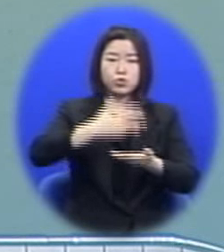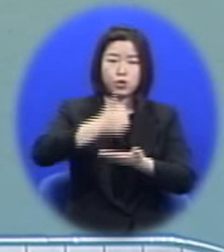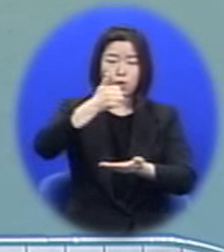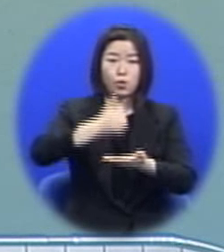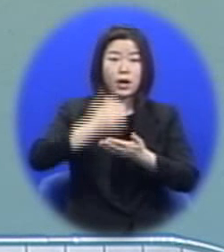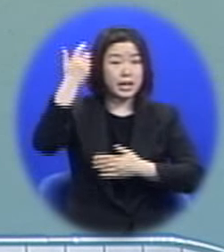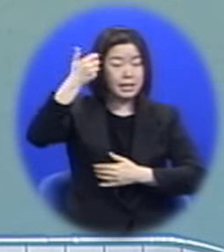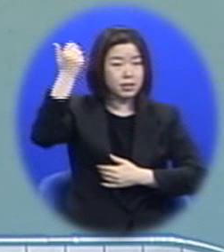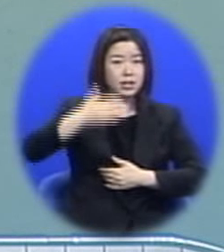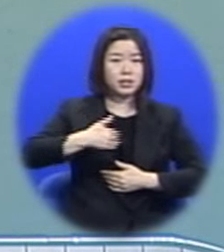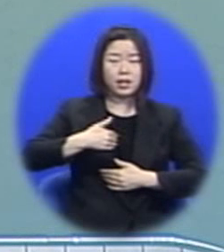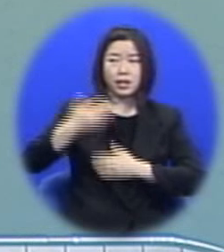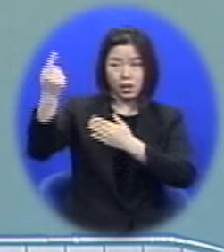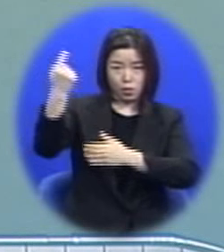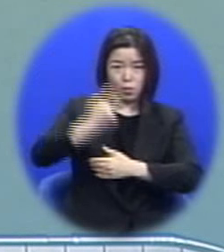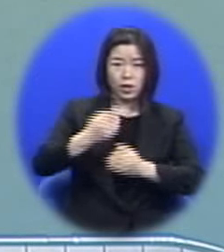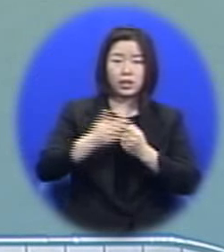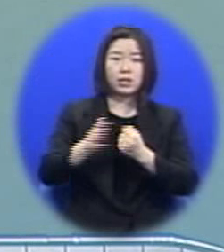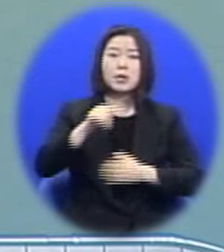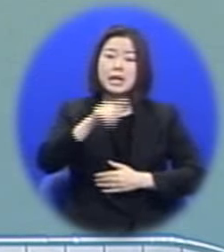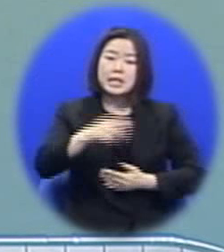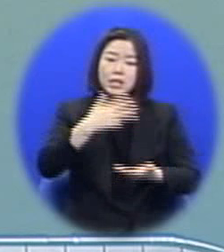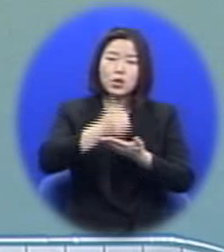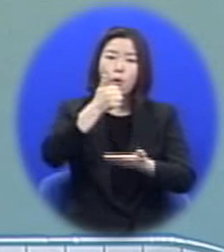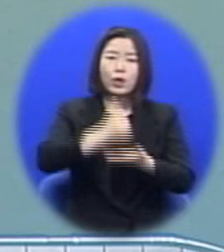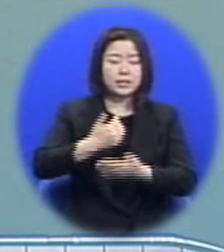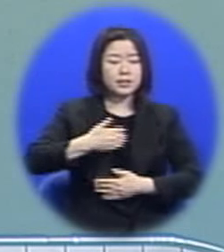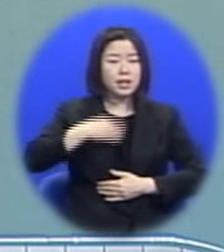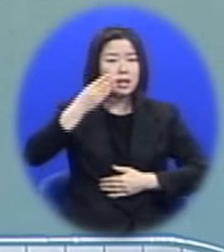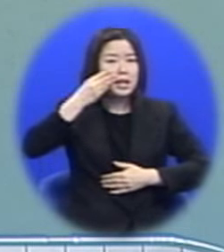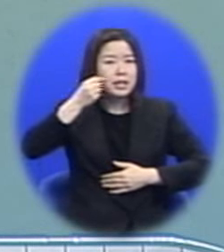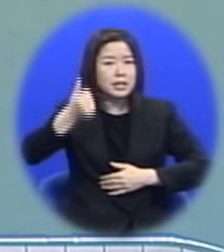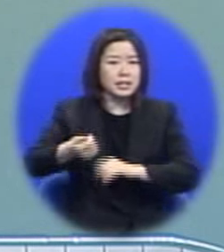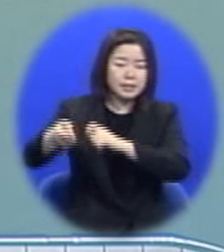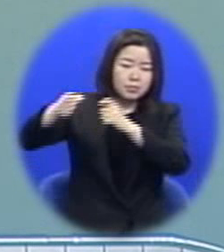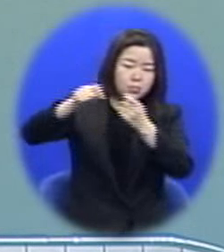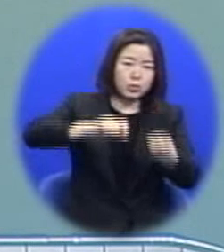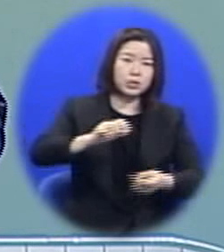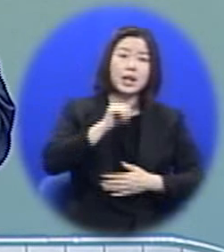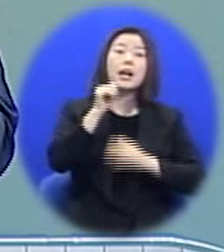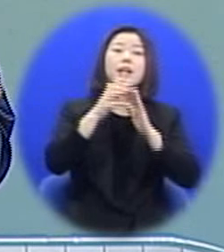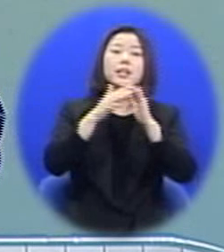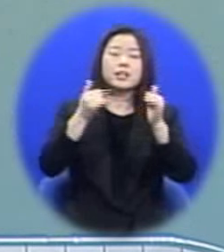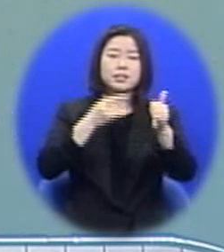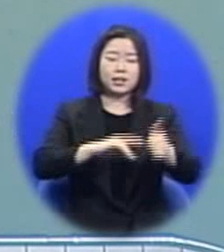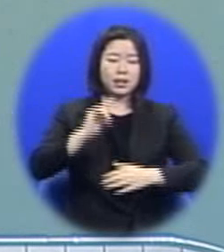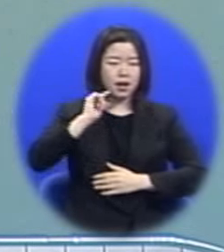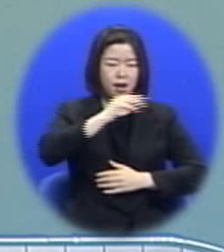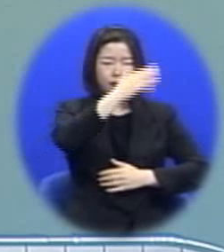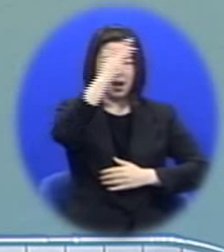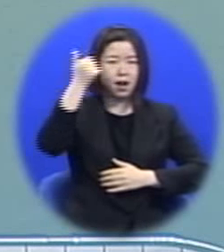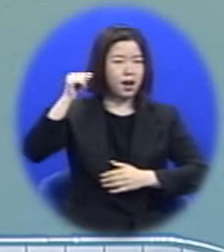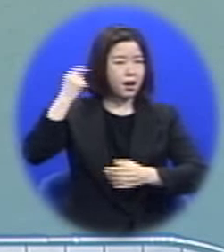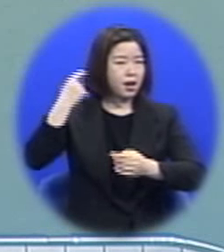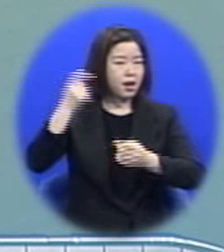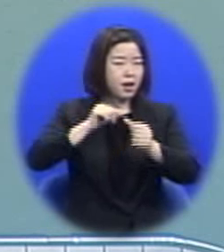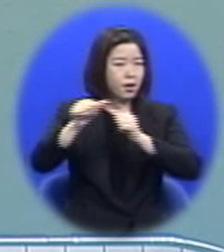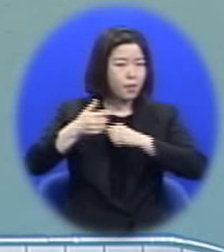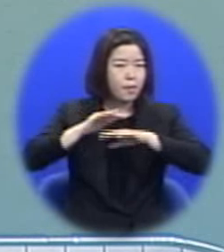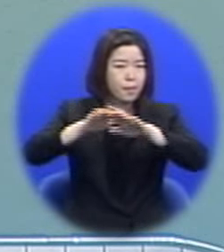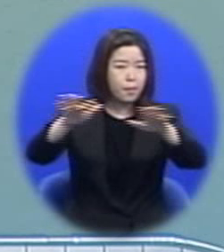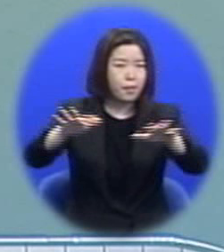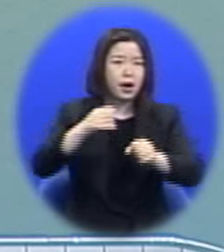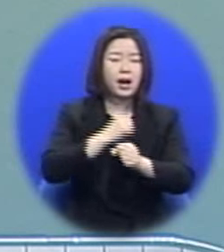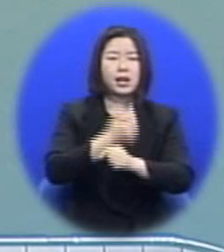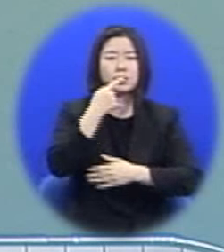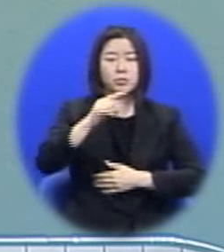내게 내리셨으니 이는 여호와께서 내게 기름을 부으사 가난한 자에게 아름다운 소식을 전하게 하려 하십니다.